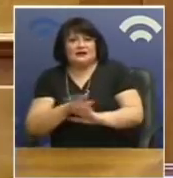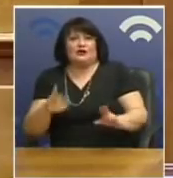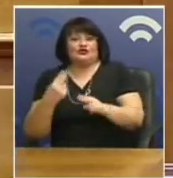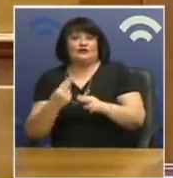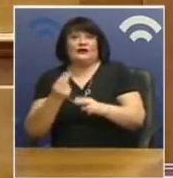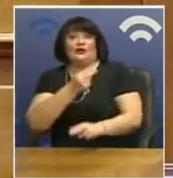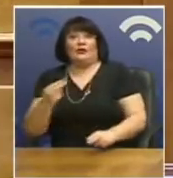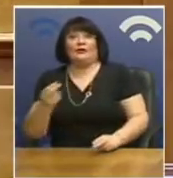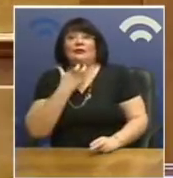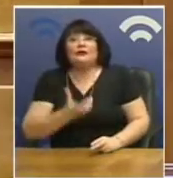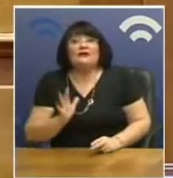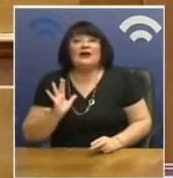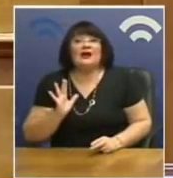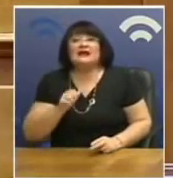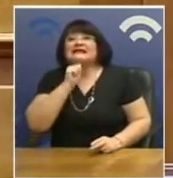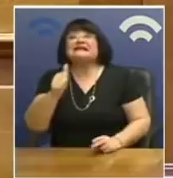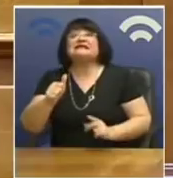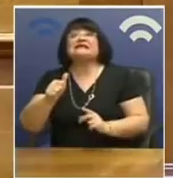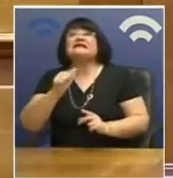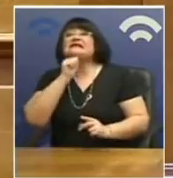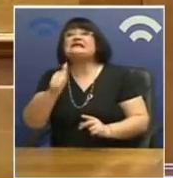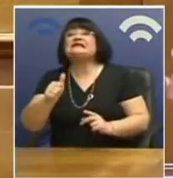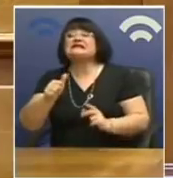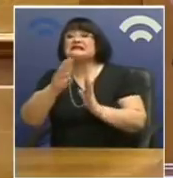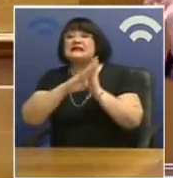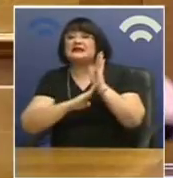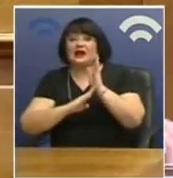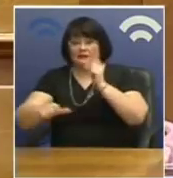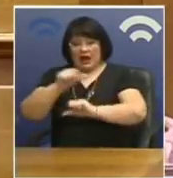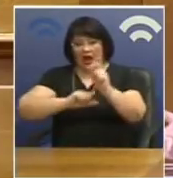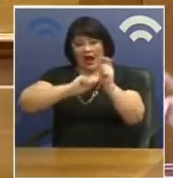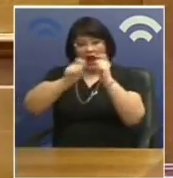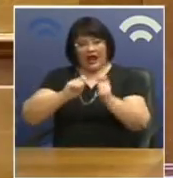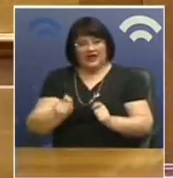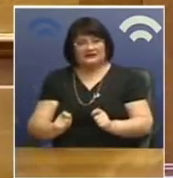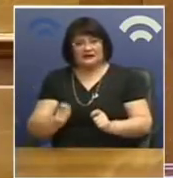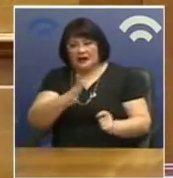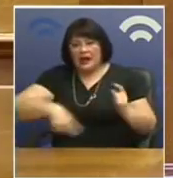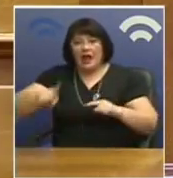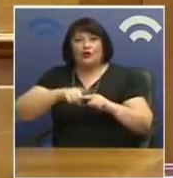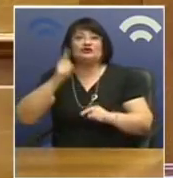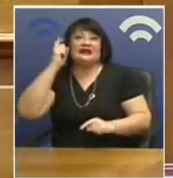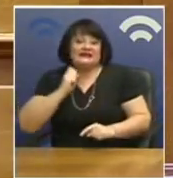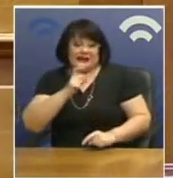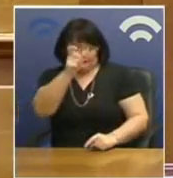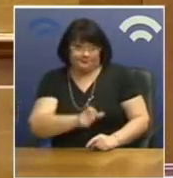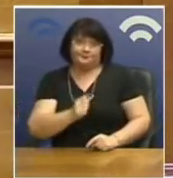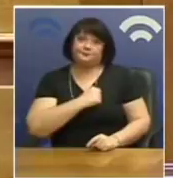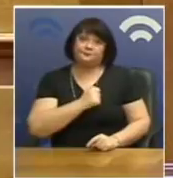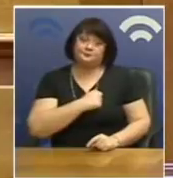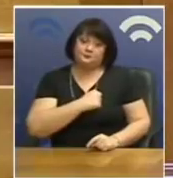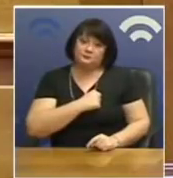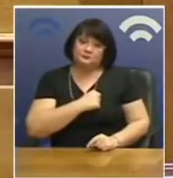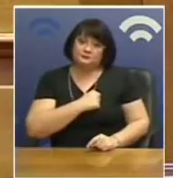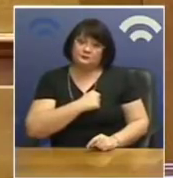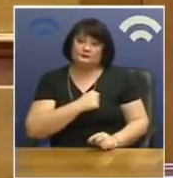τη διαδικασία της συνταγματικής αναθεώρησης μεθαύριο. Οφείλει ο ελληνικός λαός να γνωρίζει. Διότι αν θεωρείτε ότι είναι δεδομένο και άρα